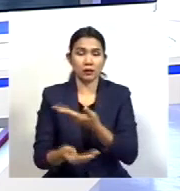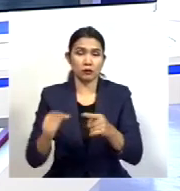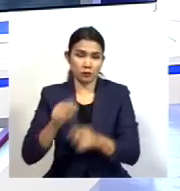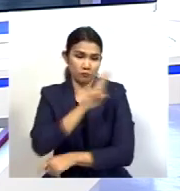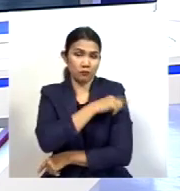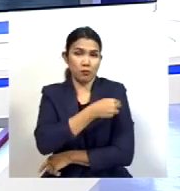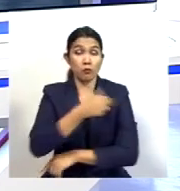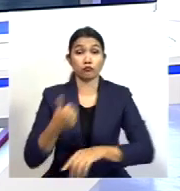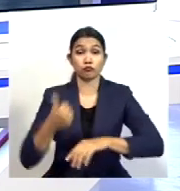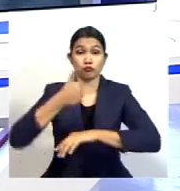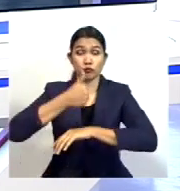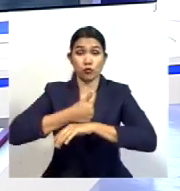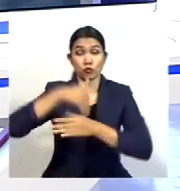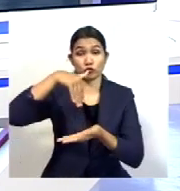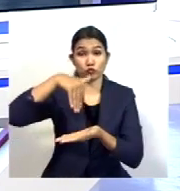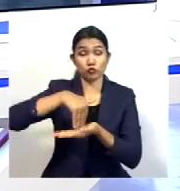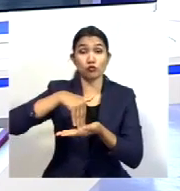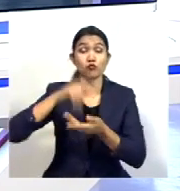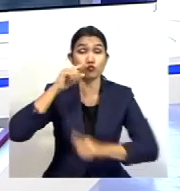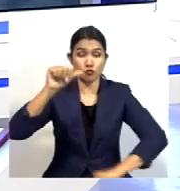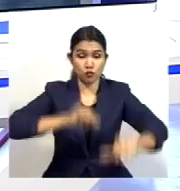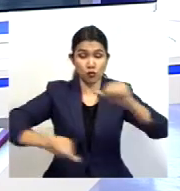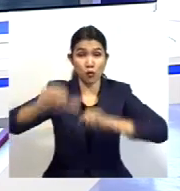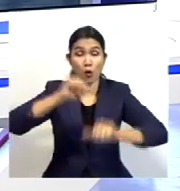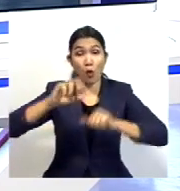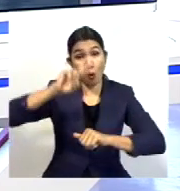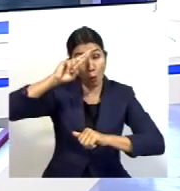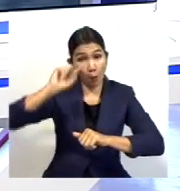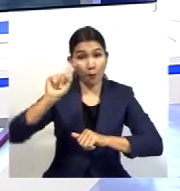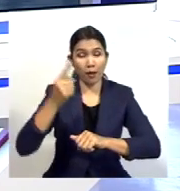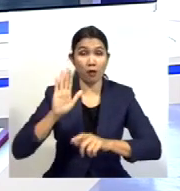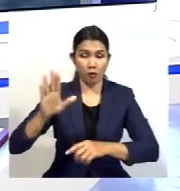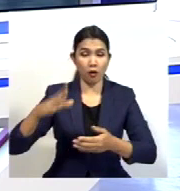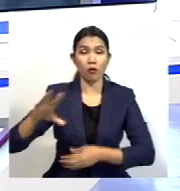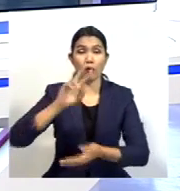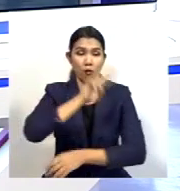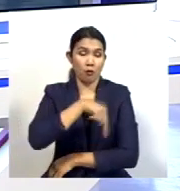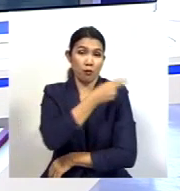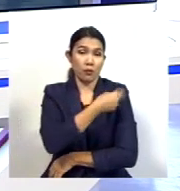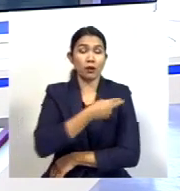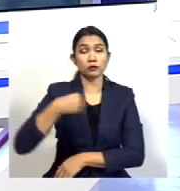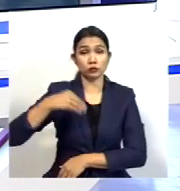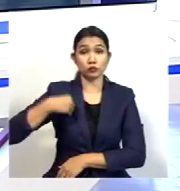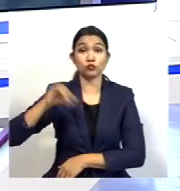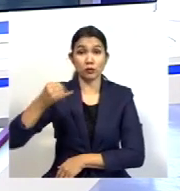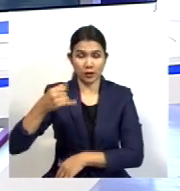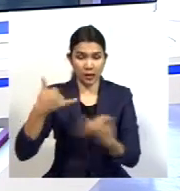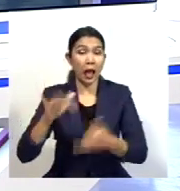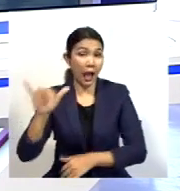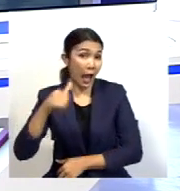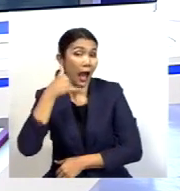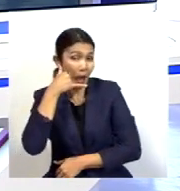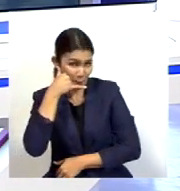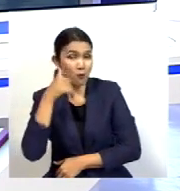หมจุฑาผู้อำนวยการศูนย์วิทยาศาสตร์สุขภาพโรคอุบัติใหม่คณะแพทยศาสตร์โรงพยาบาลจุฬาลงกรณ์ค่ะตอนนี้ท่านอยู่ในส